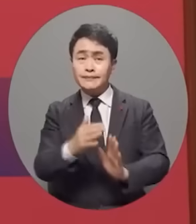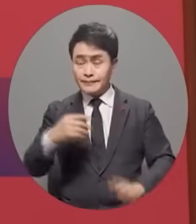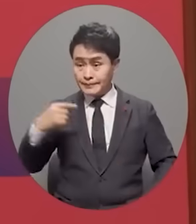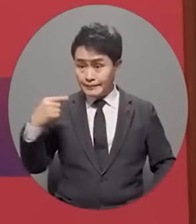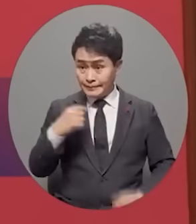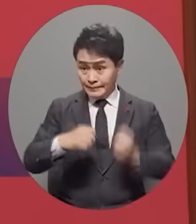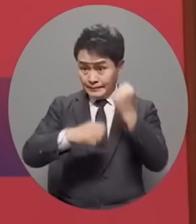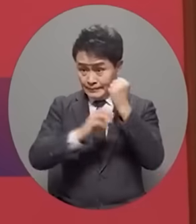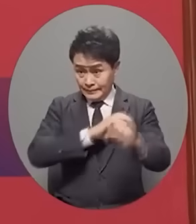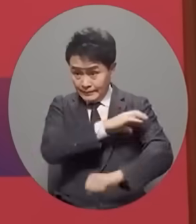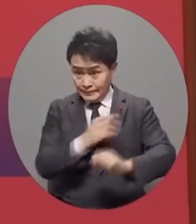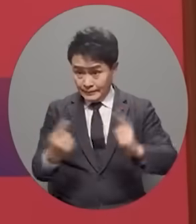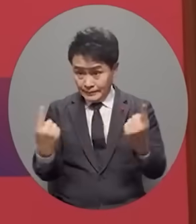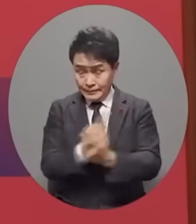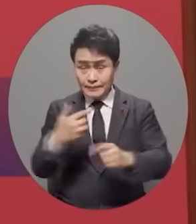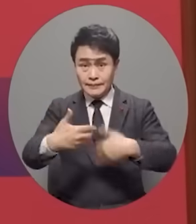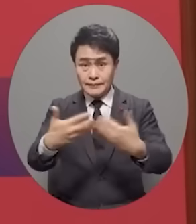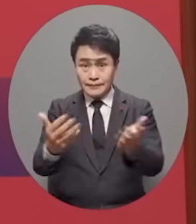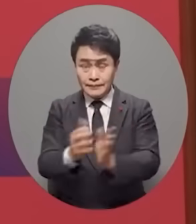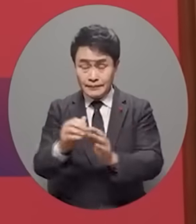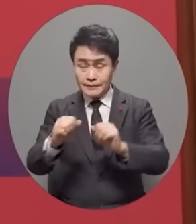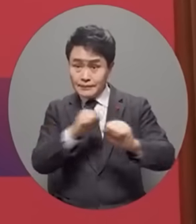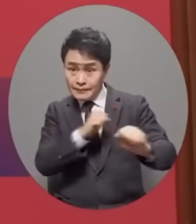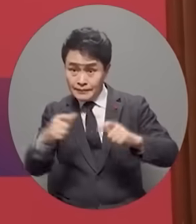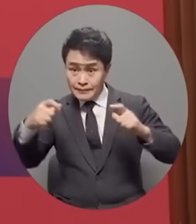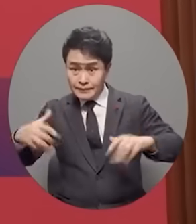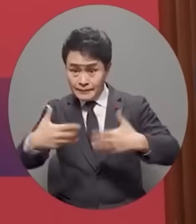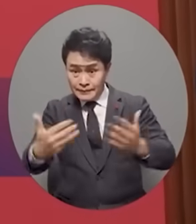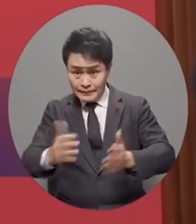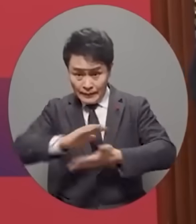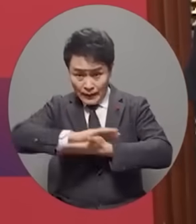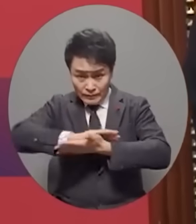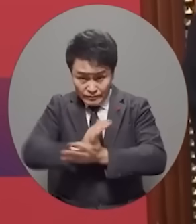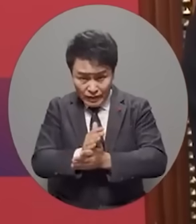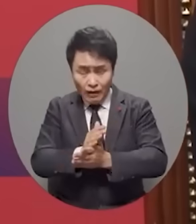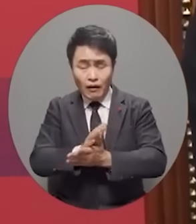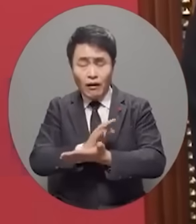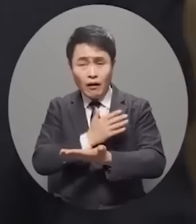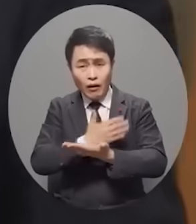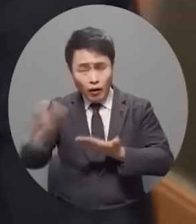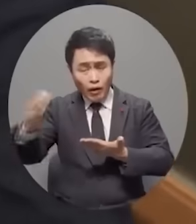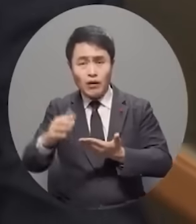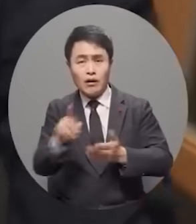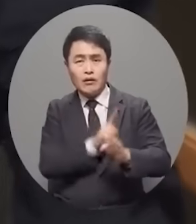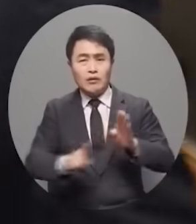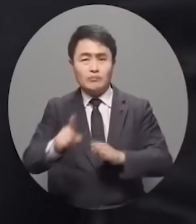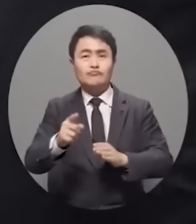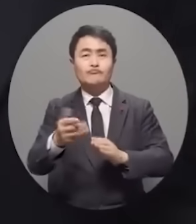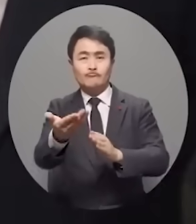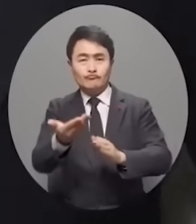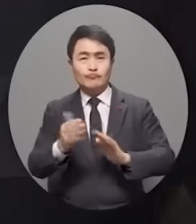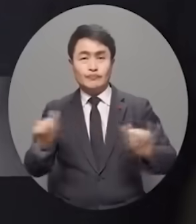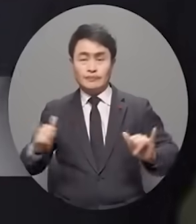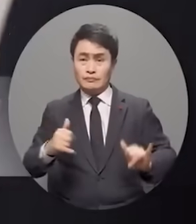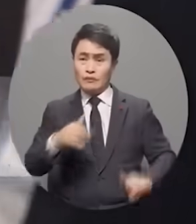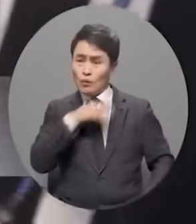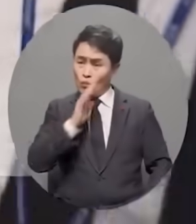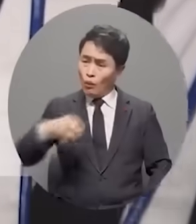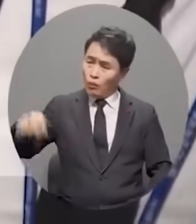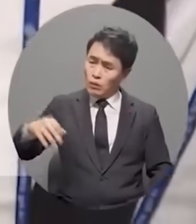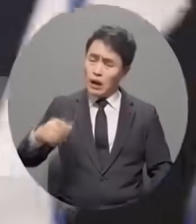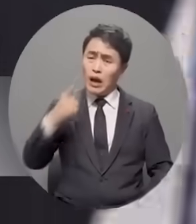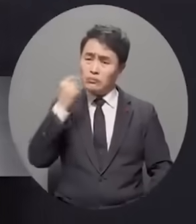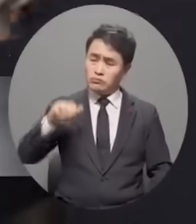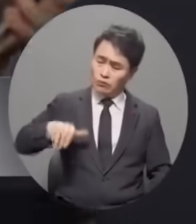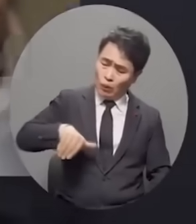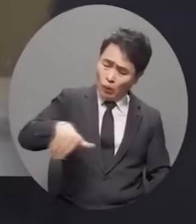기득권층으로 변해버린 운동권의 특권정치 청산에 앞장서 주실 분입니다. 하지만 노인비하와 일본